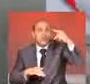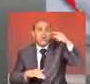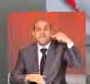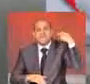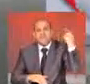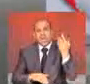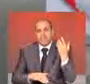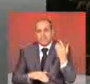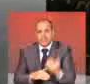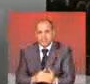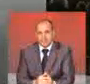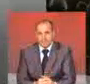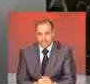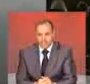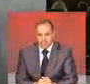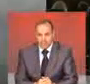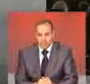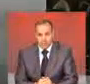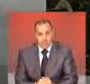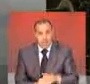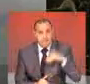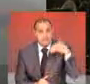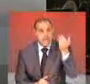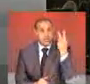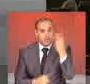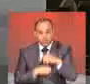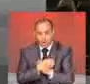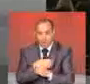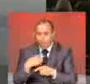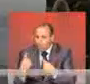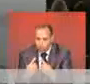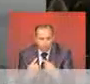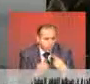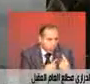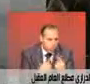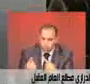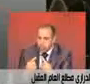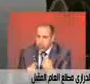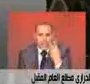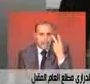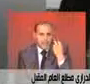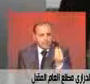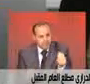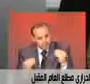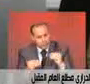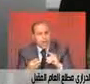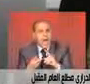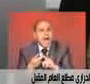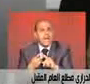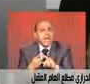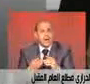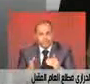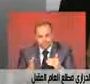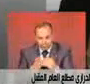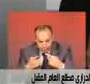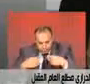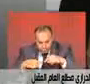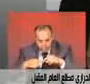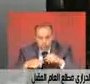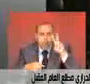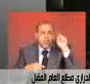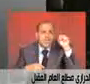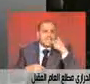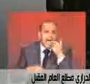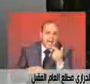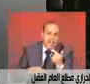العالم. بعد أسبوعين من المفاوضات وتمديد بيومين إضافيين عن ميعاد اختتام قمة الأمم